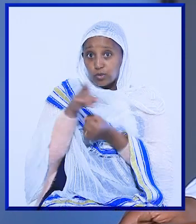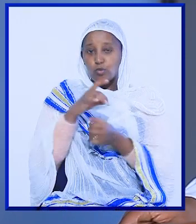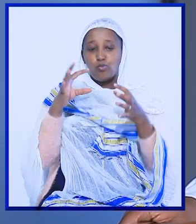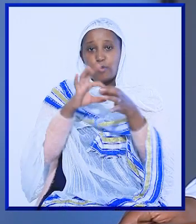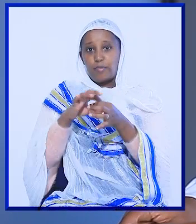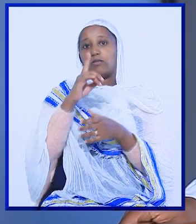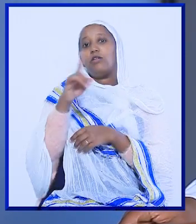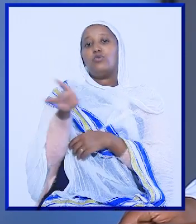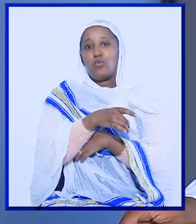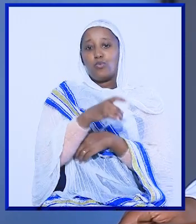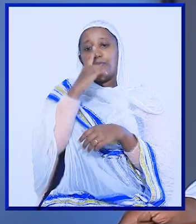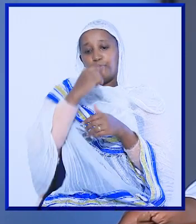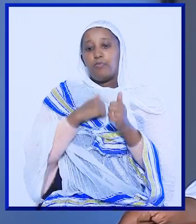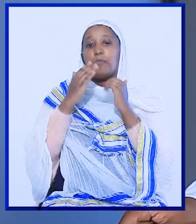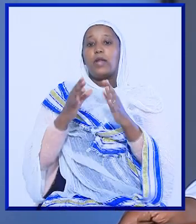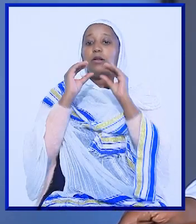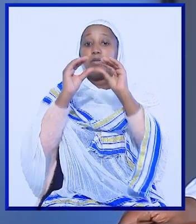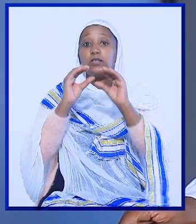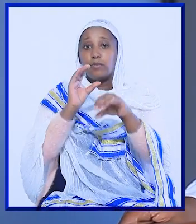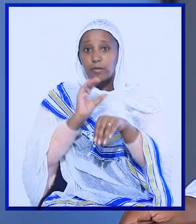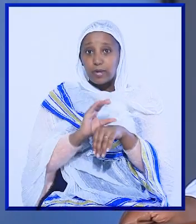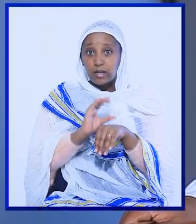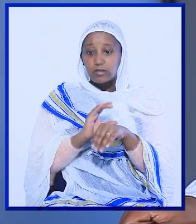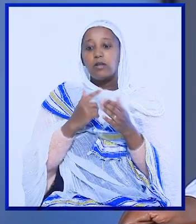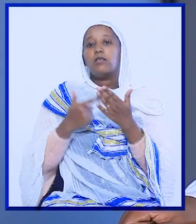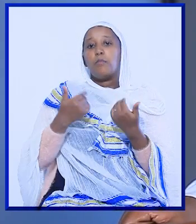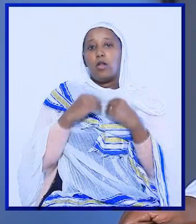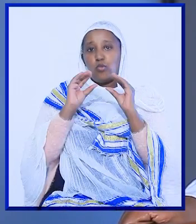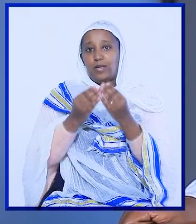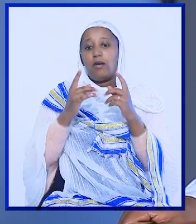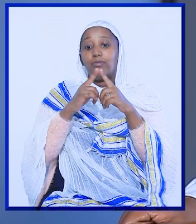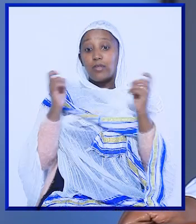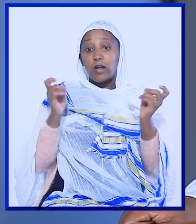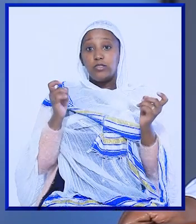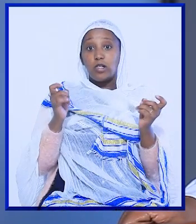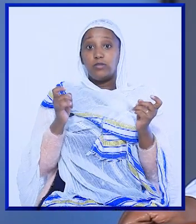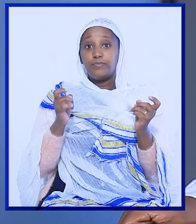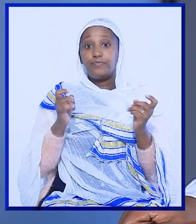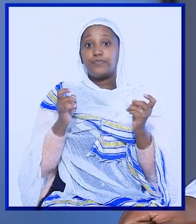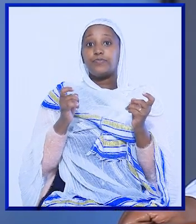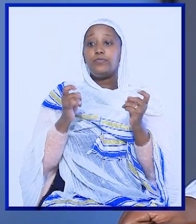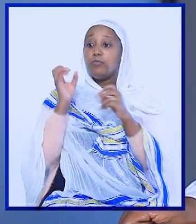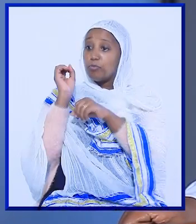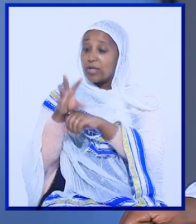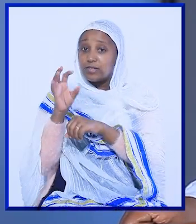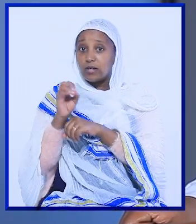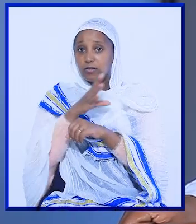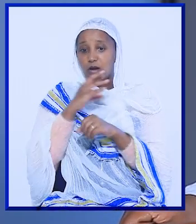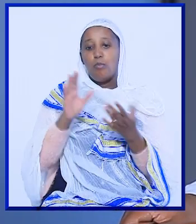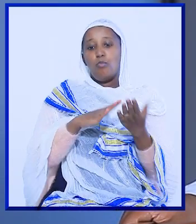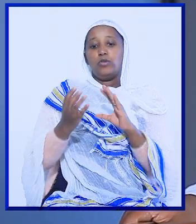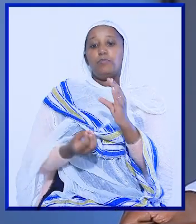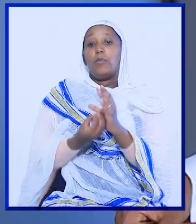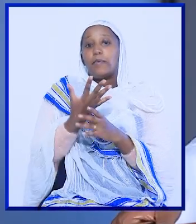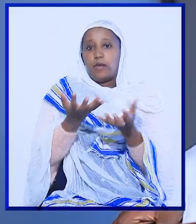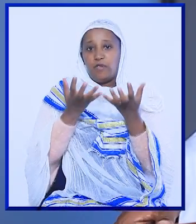እንዲሆኑ በፍቅር አንድ እንዲሆኑ በህብረት አንድ እንዲሆኑ ምእመናንን የምታስተምር ቤተ ክርስቲያን እንዲህ ባለ ሁኔታ ጥላቻን ስላከመች